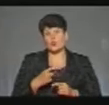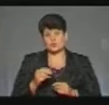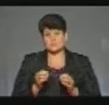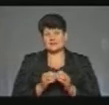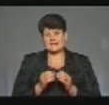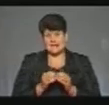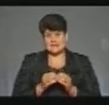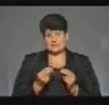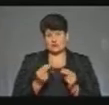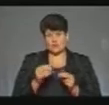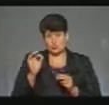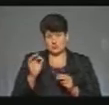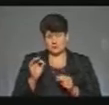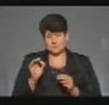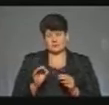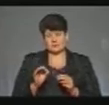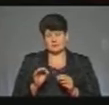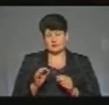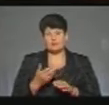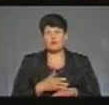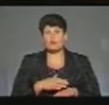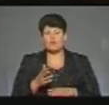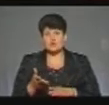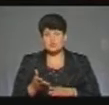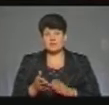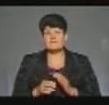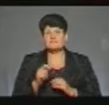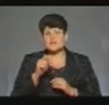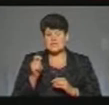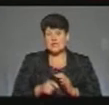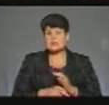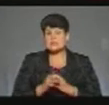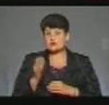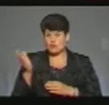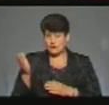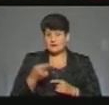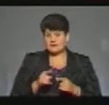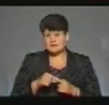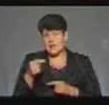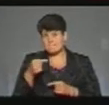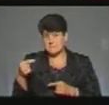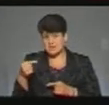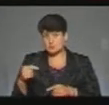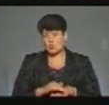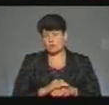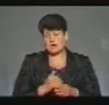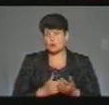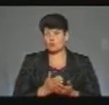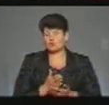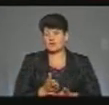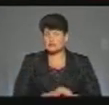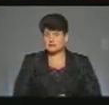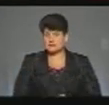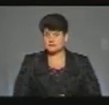тих коштів, які виділяються в Польщі, ситуація була куди краще. Зрештою, війна на Сході – це результат мінусів гуманітарної політики. Повернемося